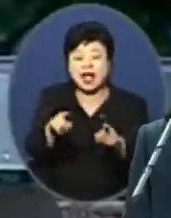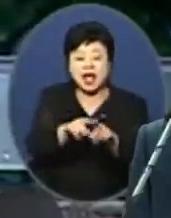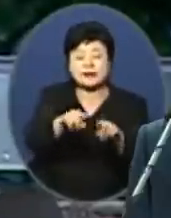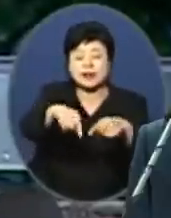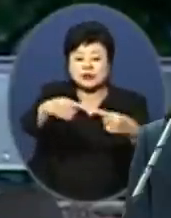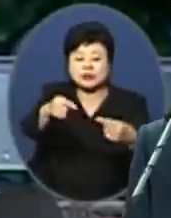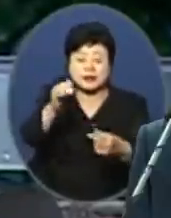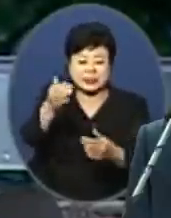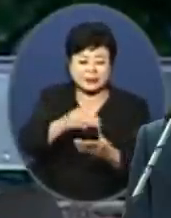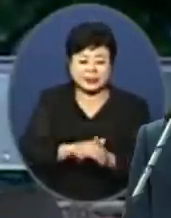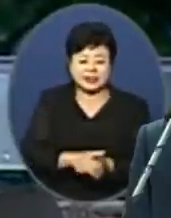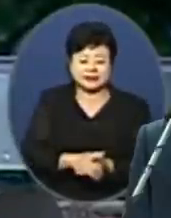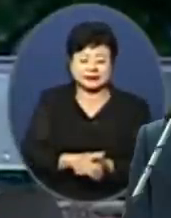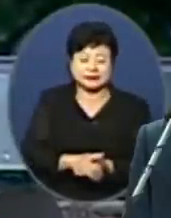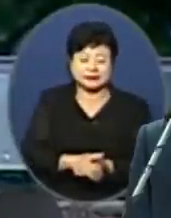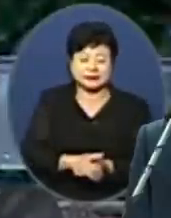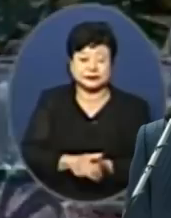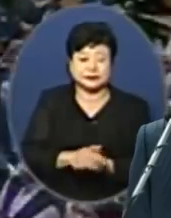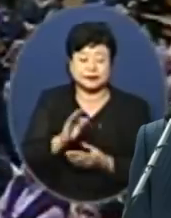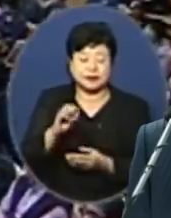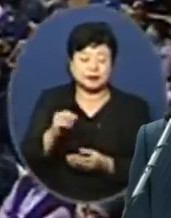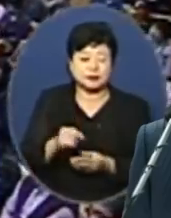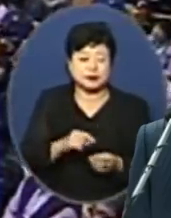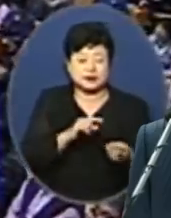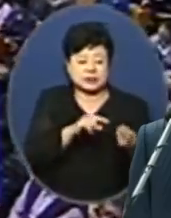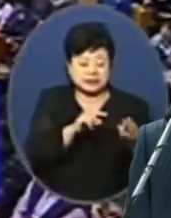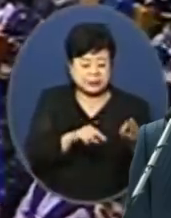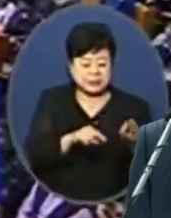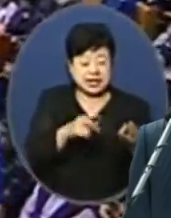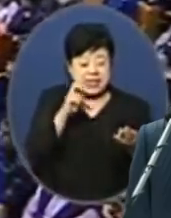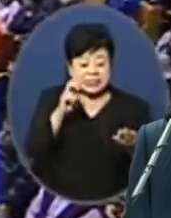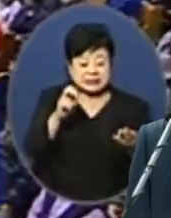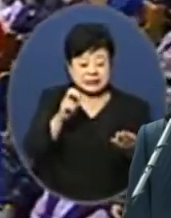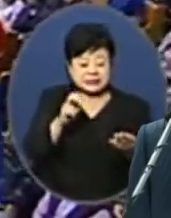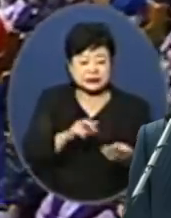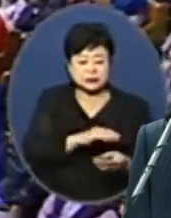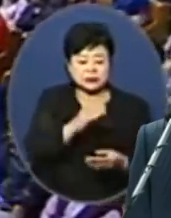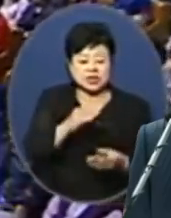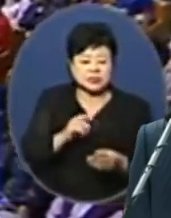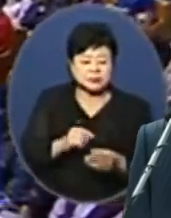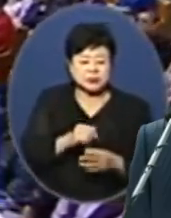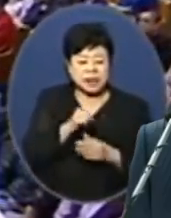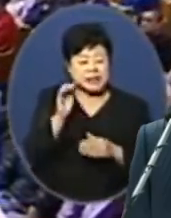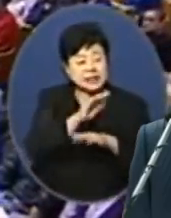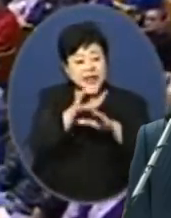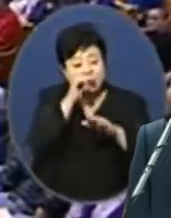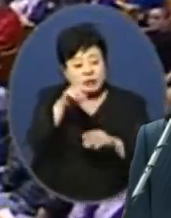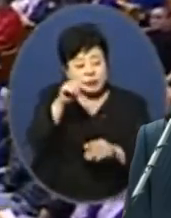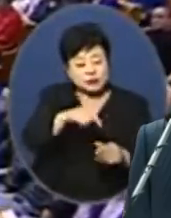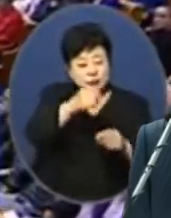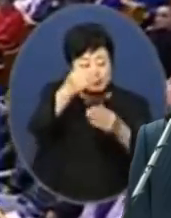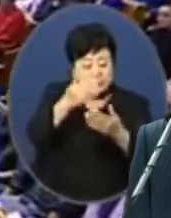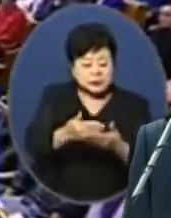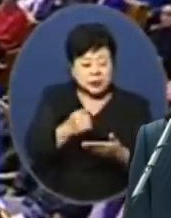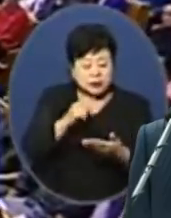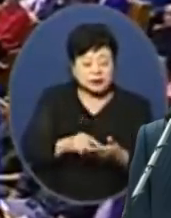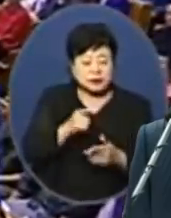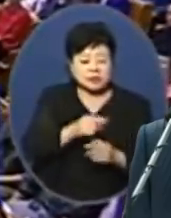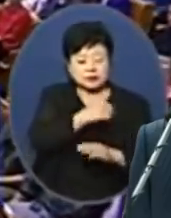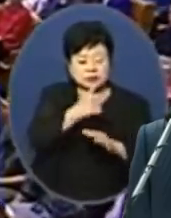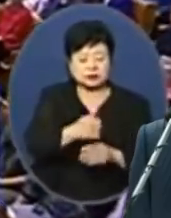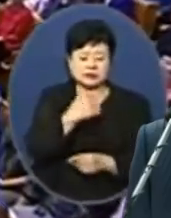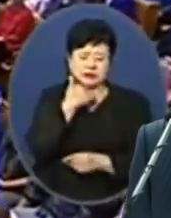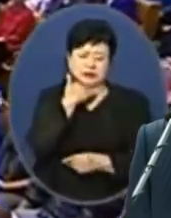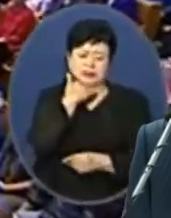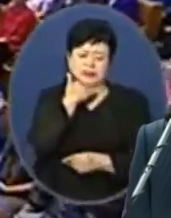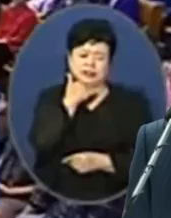동참하는 자가 된 것입니다. 빌립보 3장 20절에 우리의 시민권은 하늘에 있는지라 거기로부터 구원하는 자 곧 주 예수 그리스도를